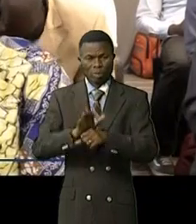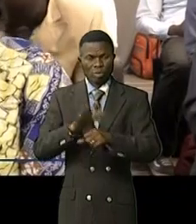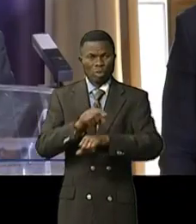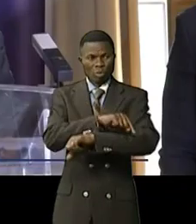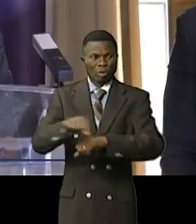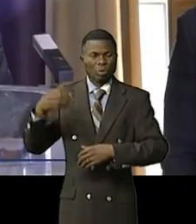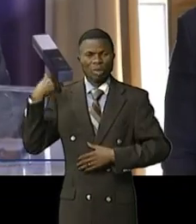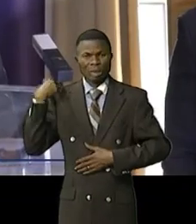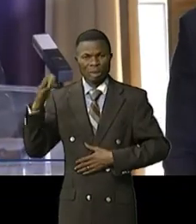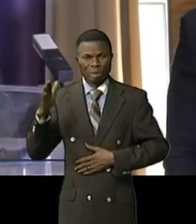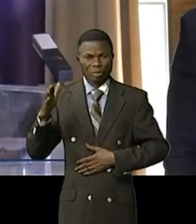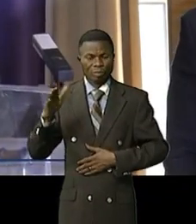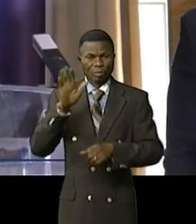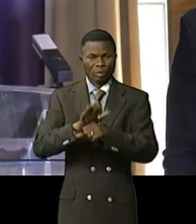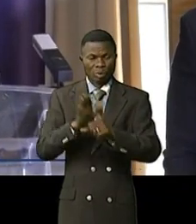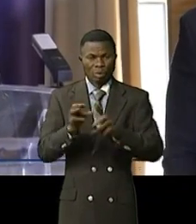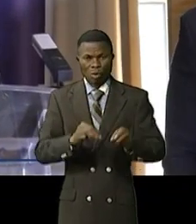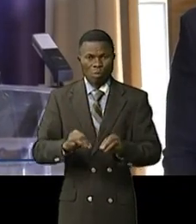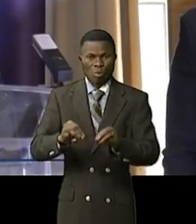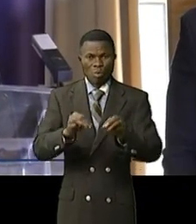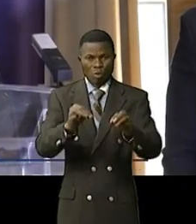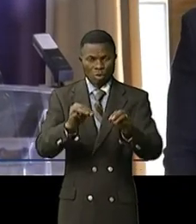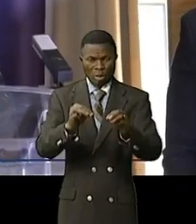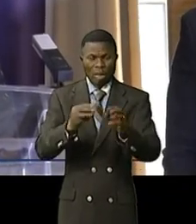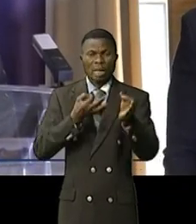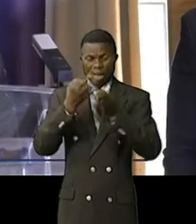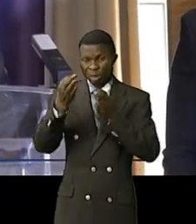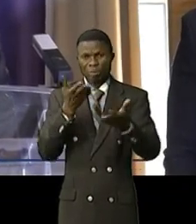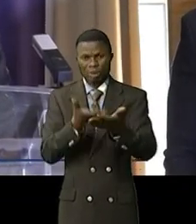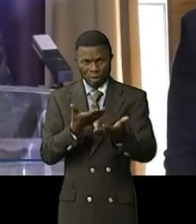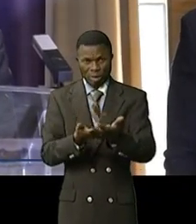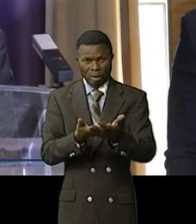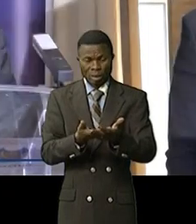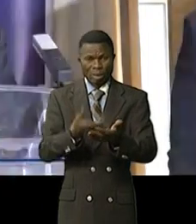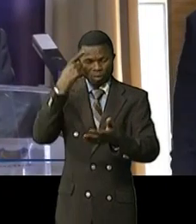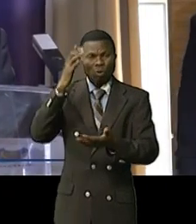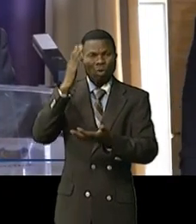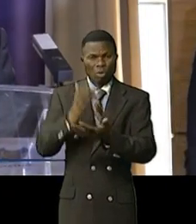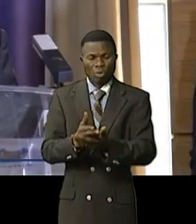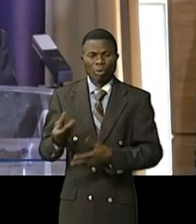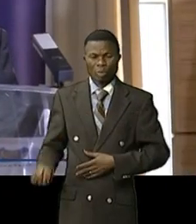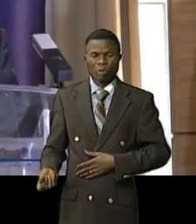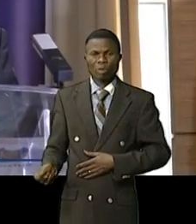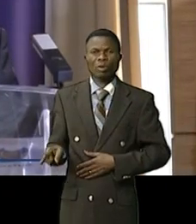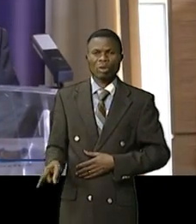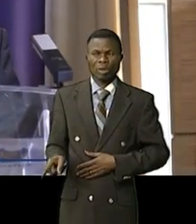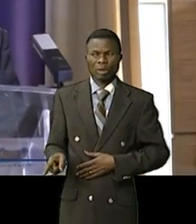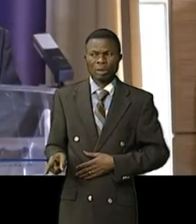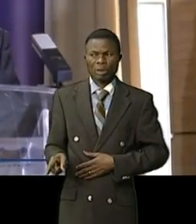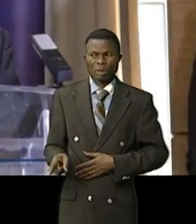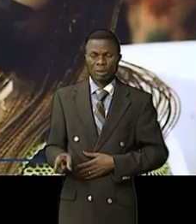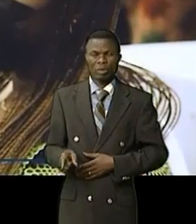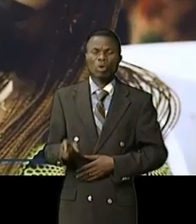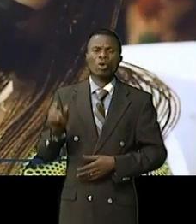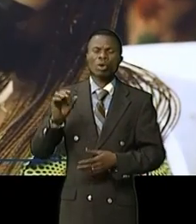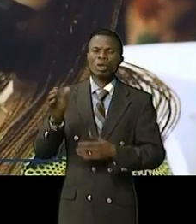institutions, plusieurs mécanismes sont développés actuellement pour lutter contre la corruption, la fraude de